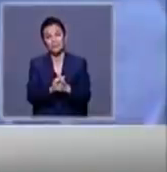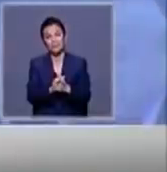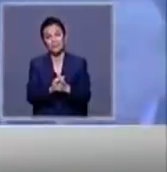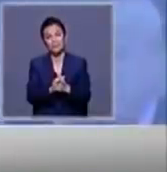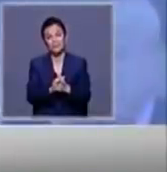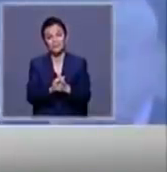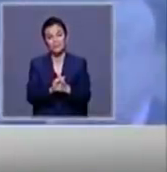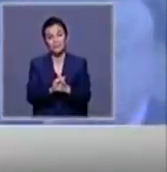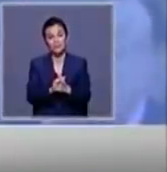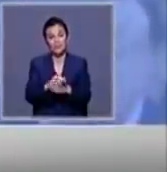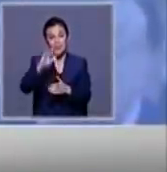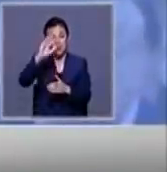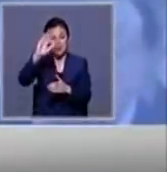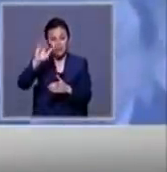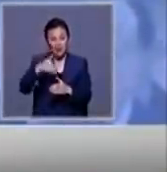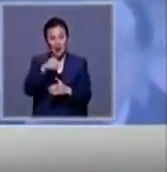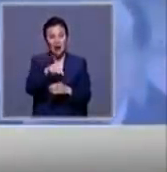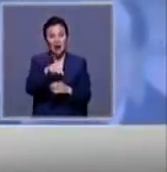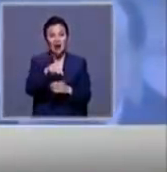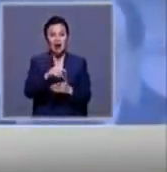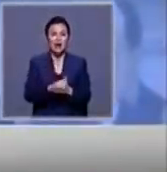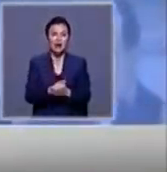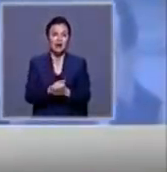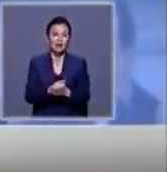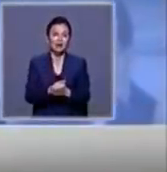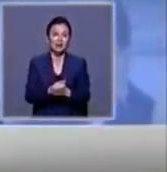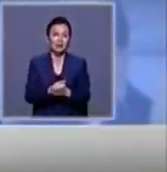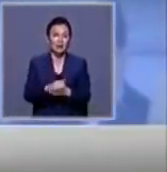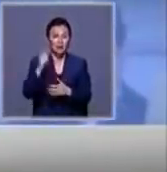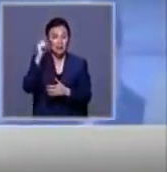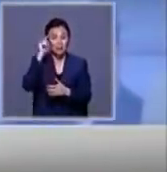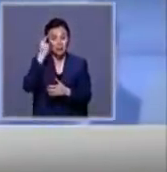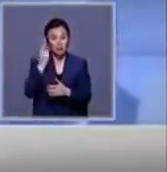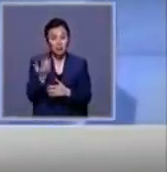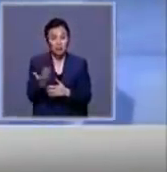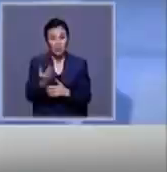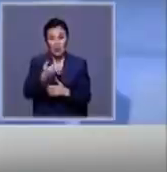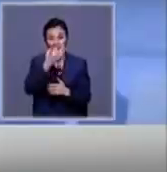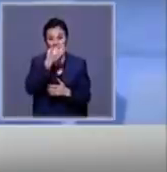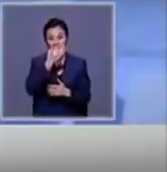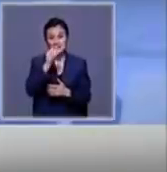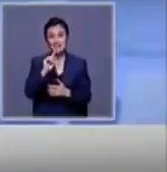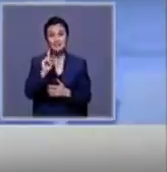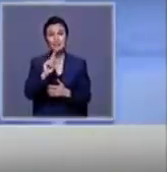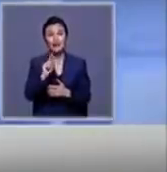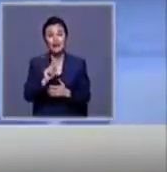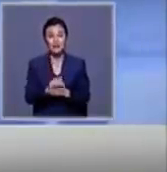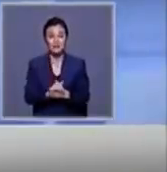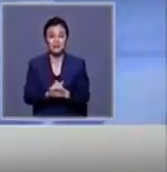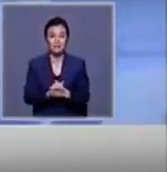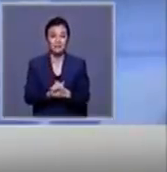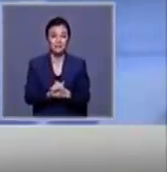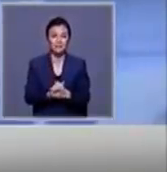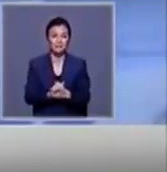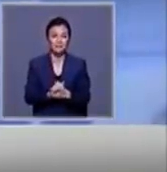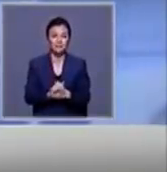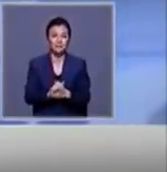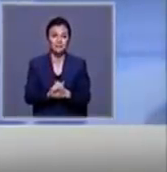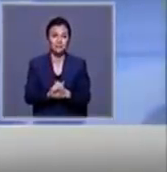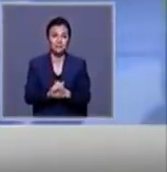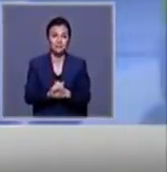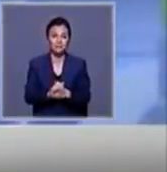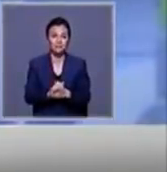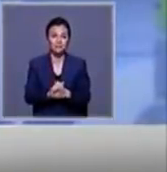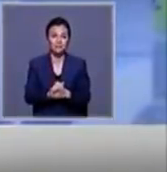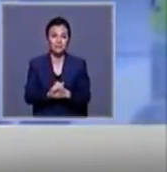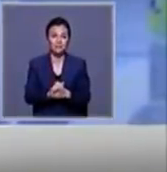ะ รายการทุจริต ไม่รู้สิก็อาชีพอะไรที่มันมาจากลอยม